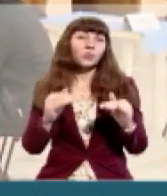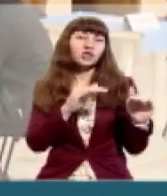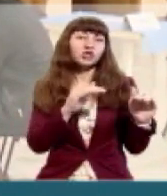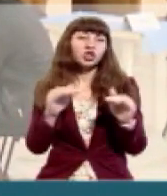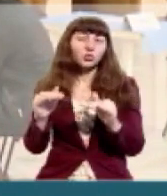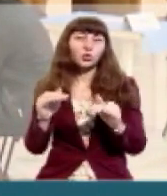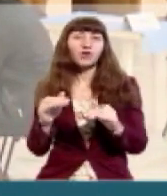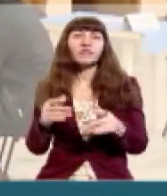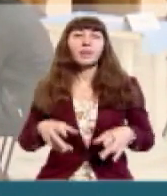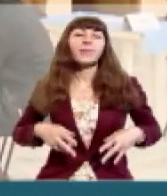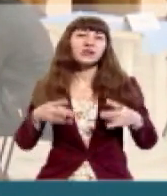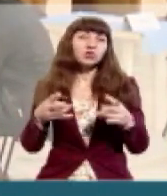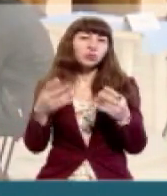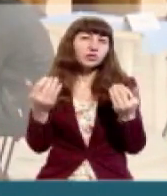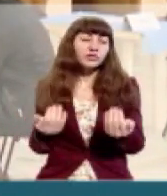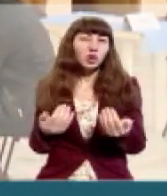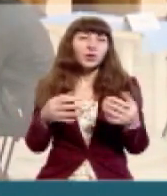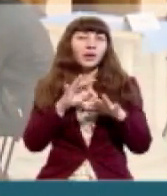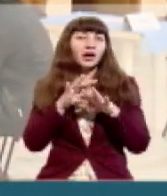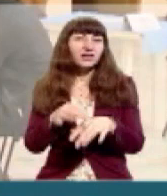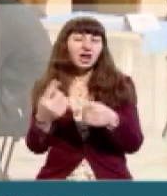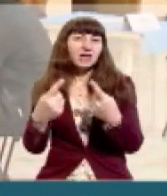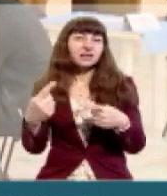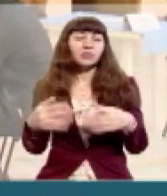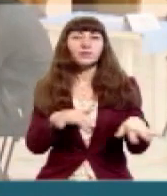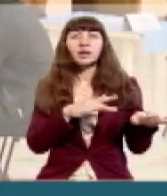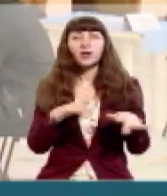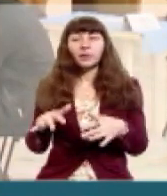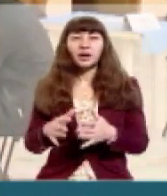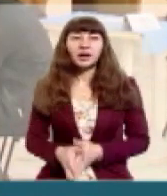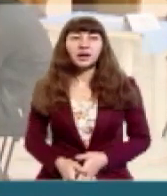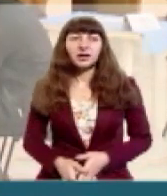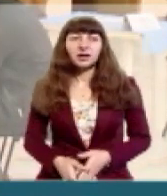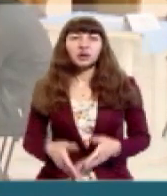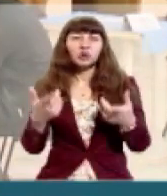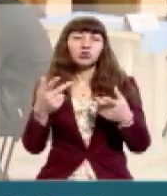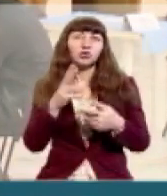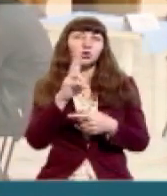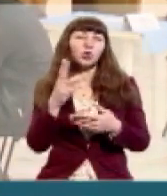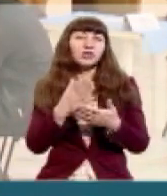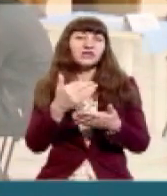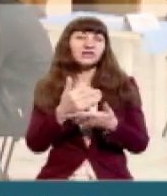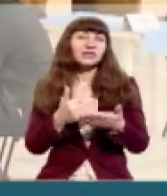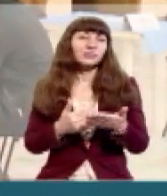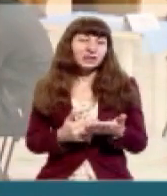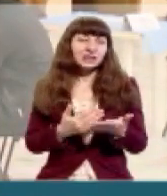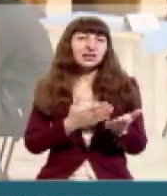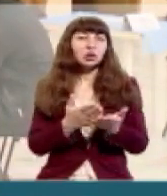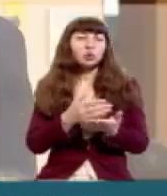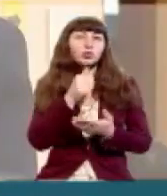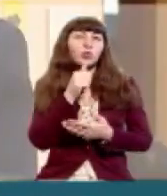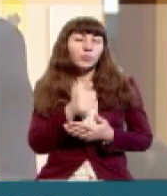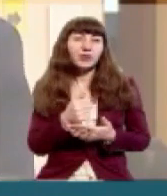Соның ішінде қайталап қылмыс жасау болып табылады. Бүгін біз есепте тұрғандармен түрлі шаралар өткіздік. Онда мемлекеттік, сондай-ақ құқық